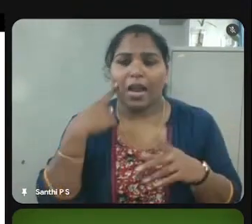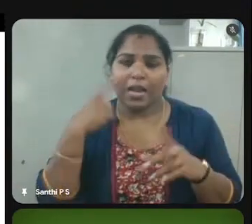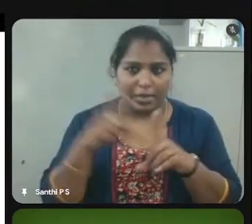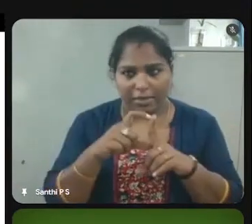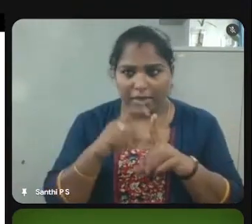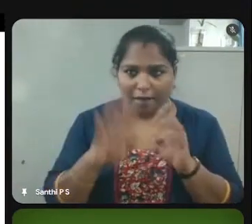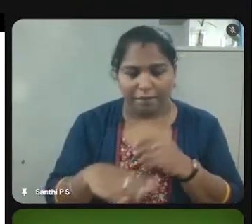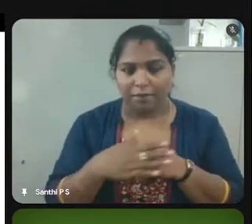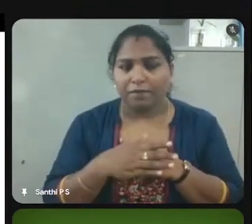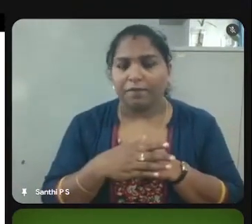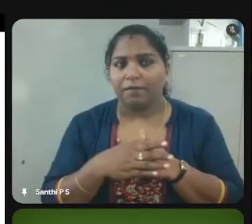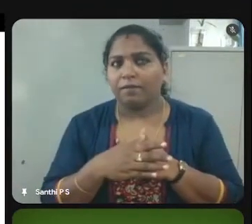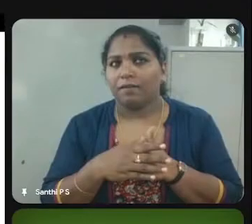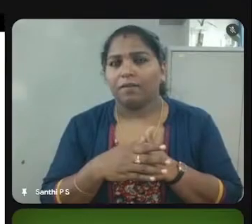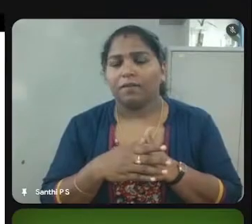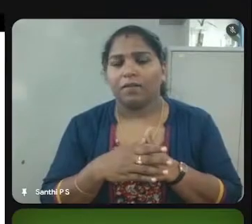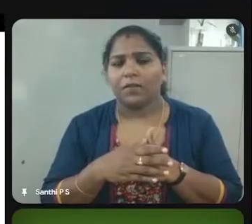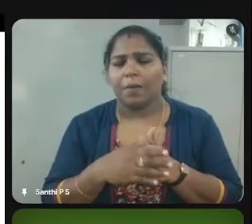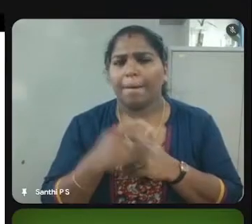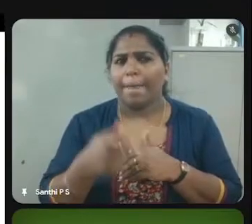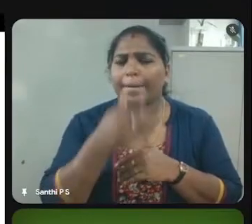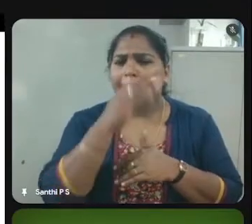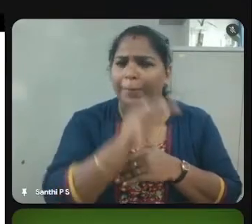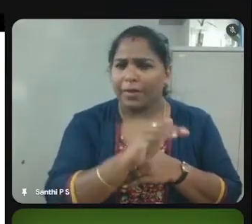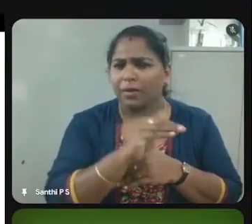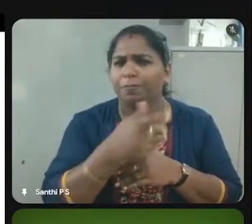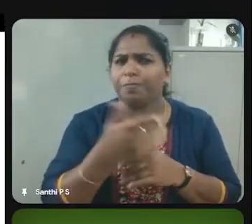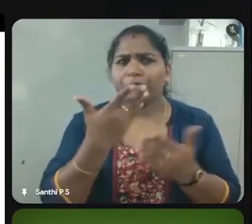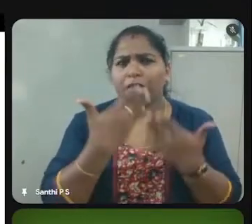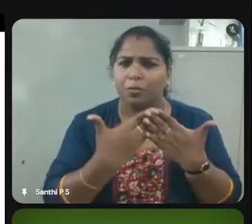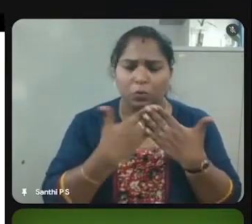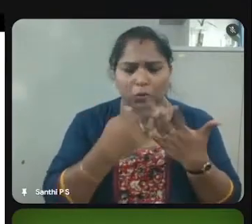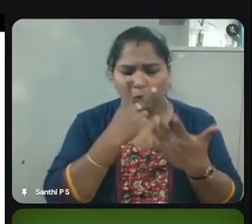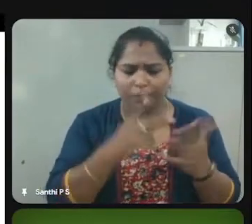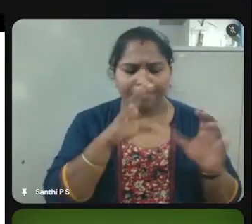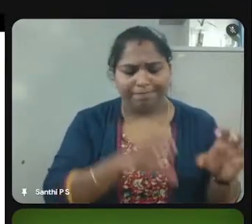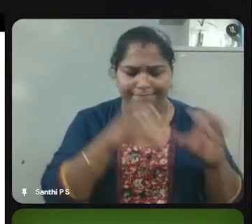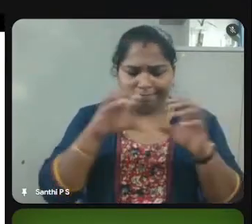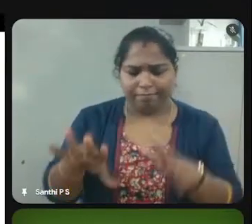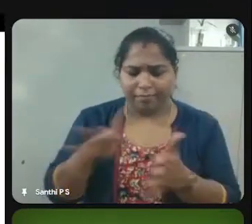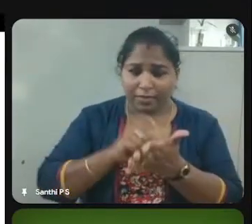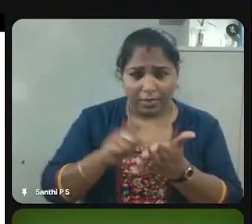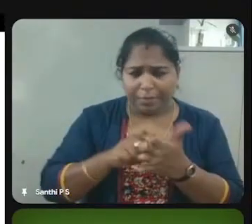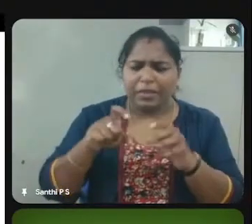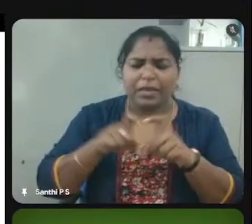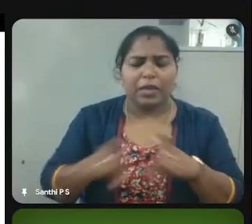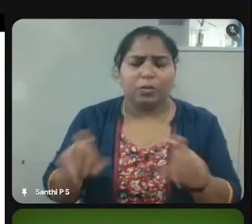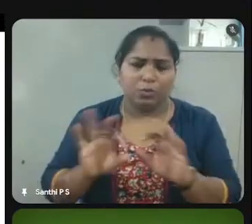ഉള്ളത്. ശരി. കുട്ടി അല്പസ്വല്പം ബുക്ക് നോക്കി എഴുതുന്നുണ്ട്, എന്നാൽ പ്രോപ്പറായിട്ട് എഴുതുന്നില്ല.